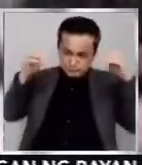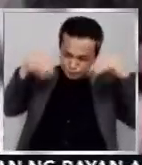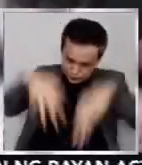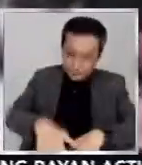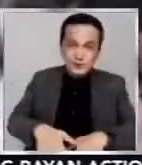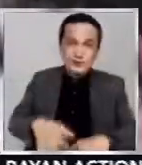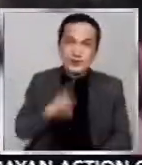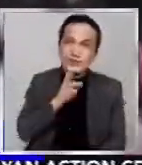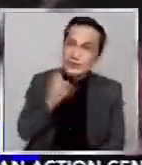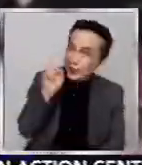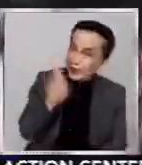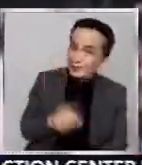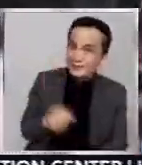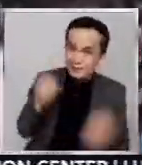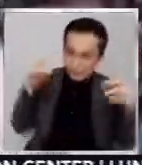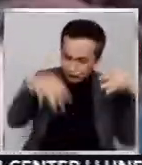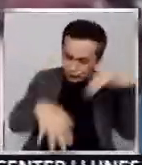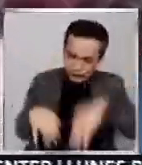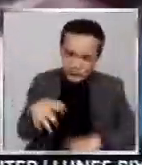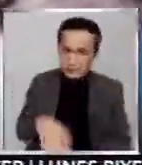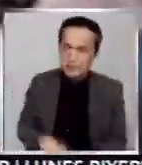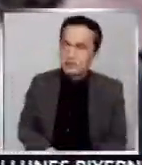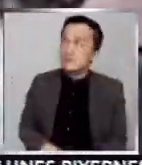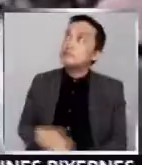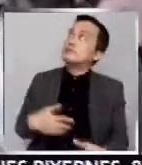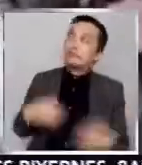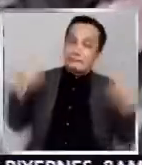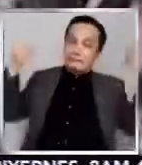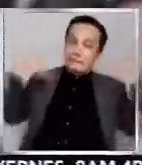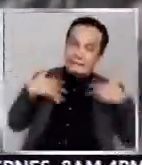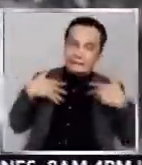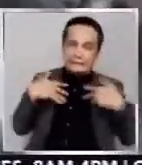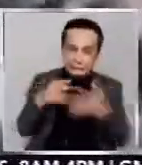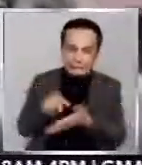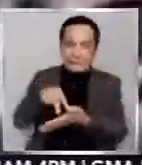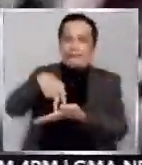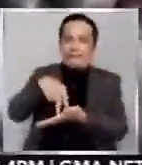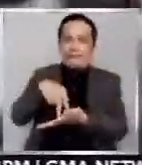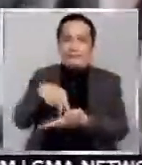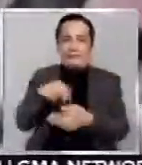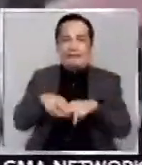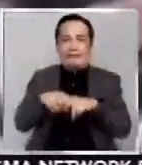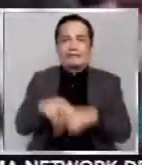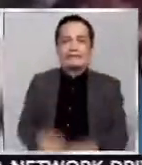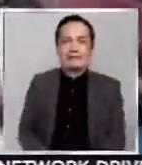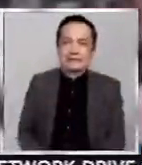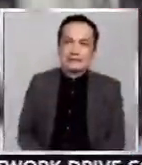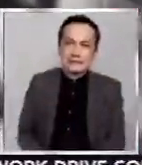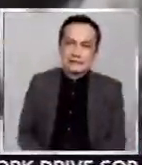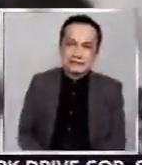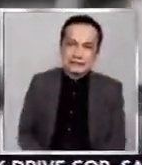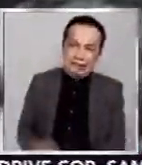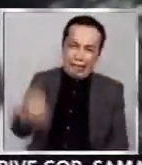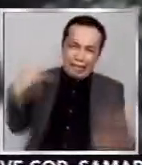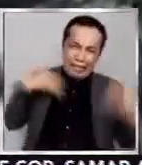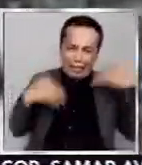Marami tuloy sa mga estudyante ang nabasa at napatayo sa kanilang kinauupuan. Sinusubukan pa